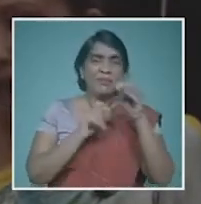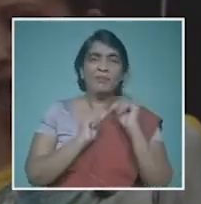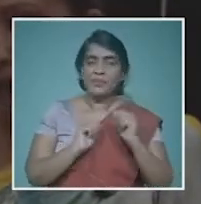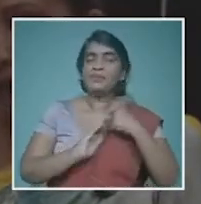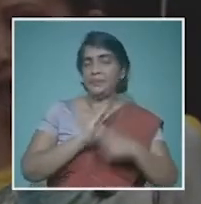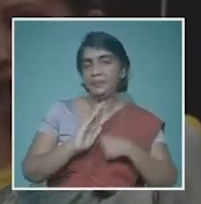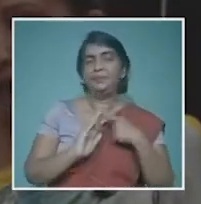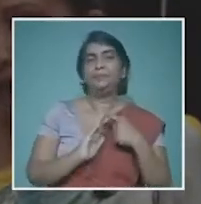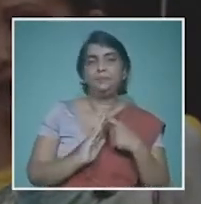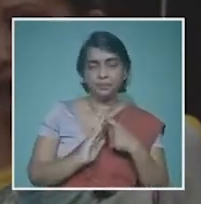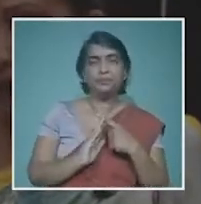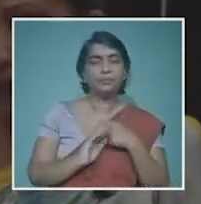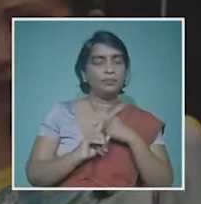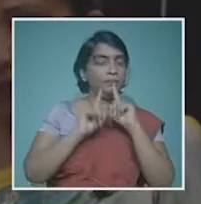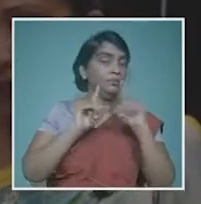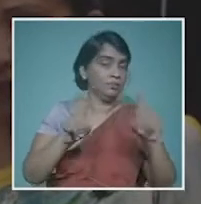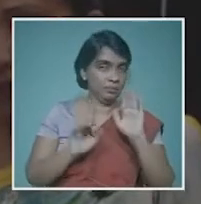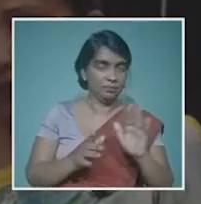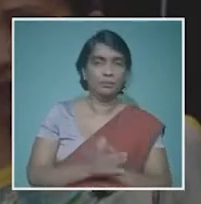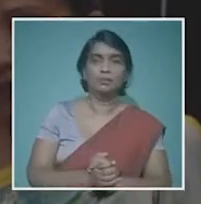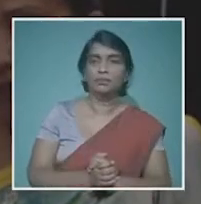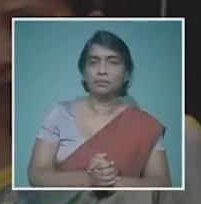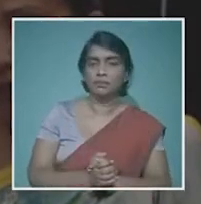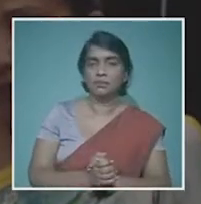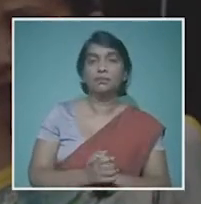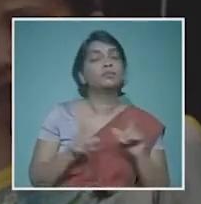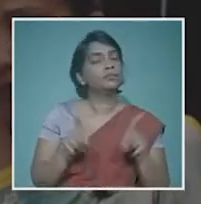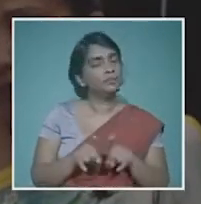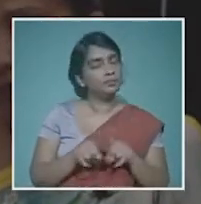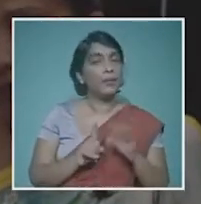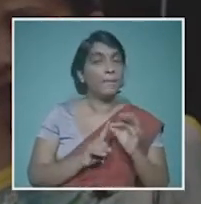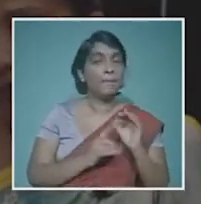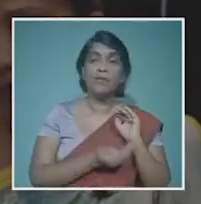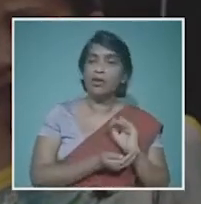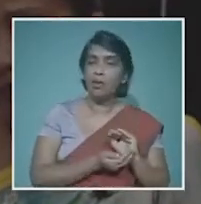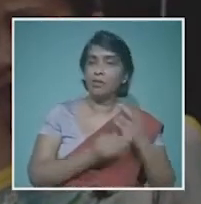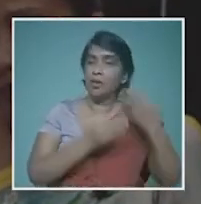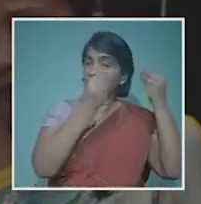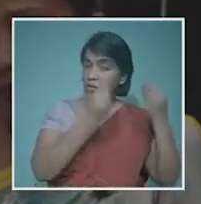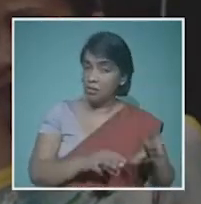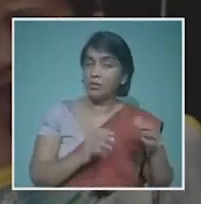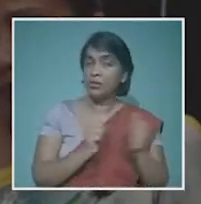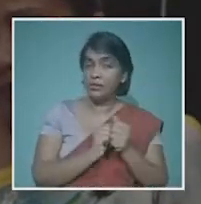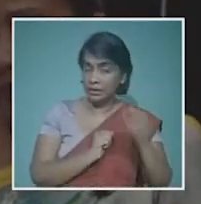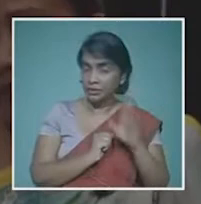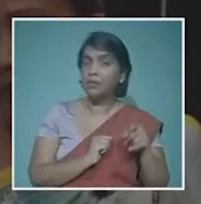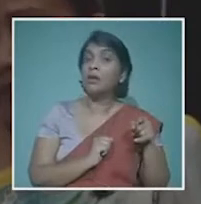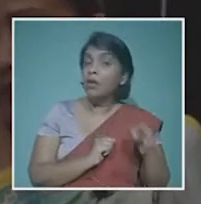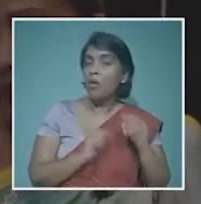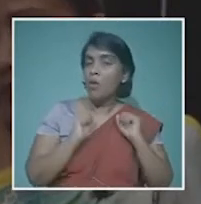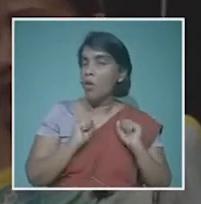රටට හෙලි කළ යුතුව තිබෙනවා. ඒ වගේම පෞද්ගලික අංශය කඩා බිඳ දමනවා නම් ඒ